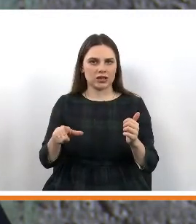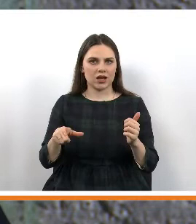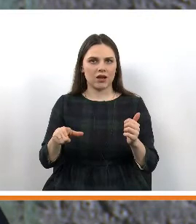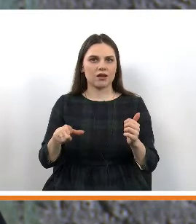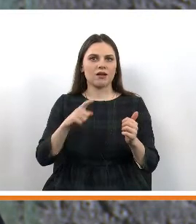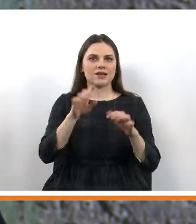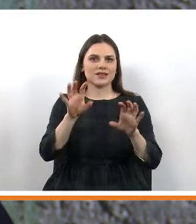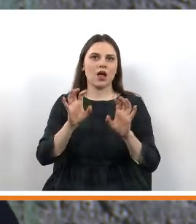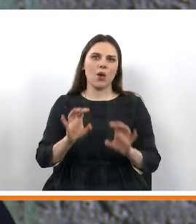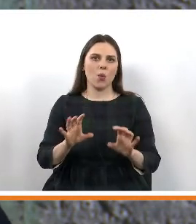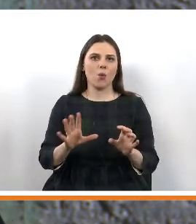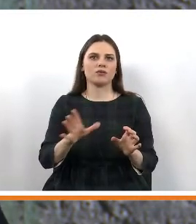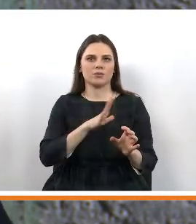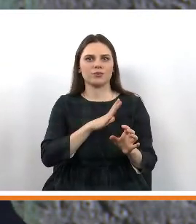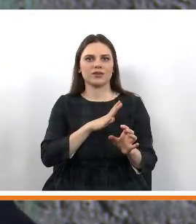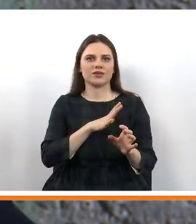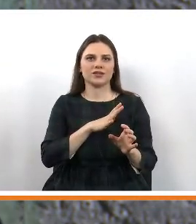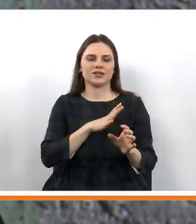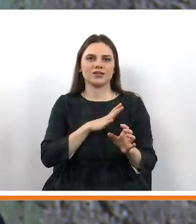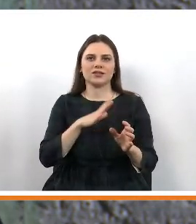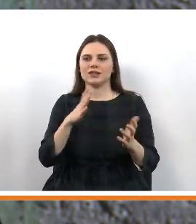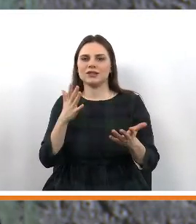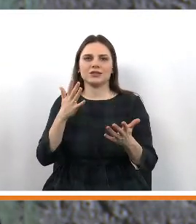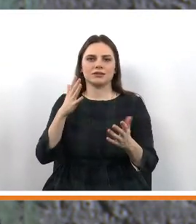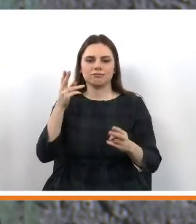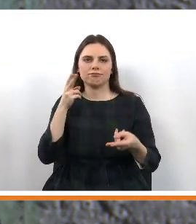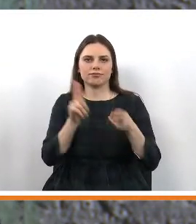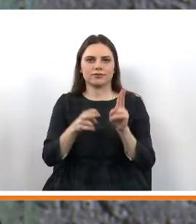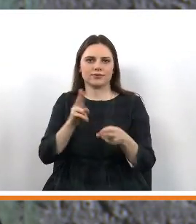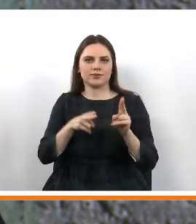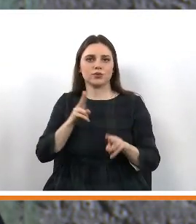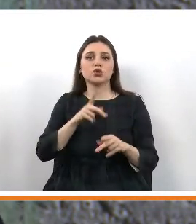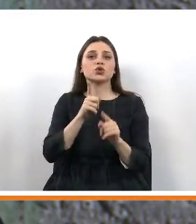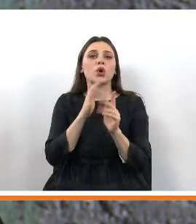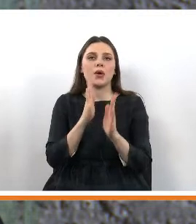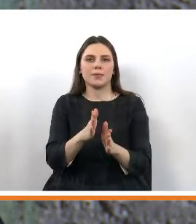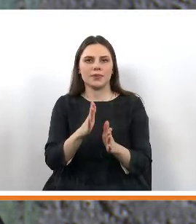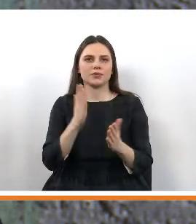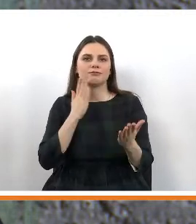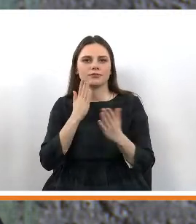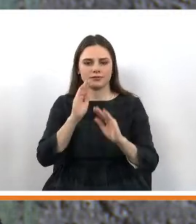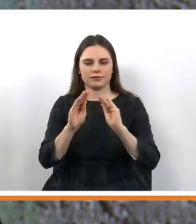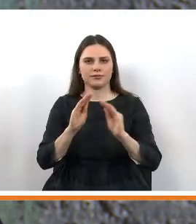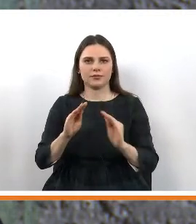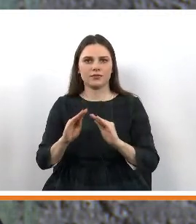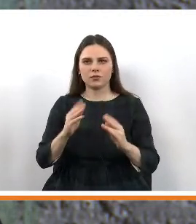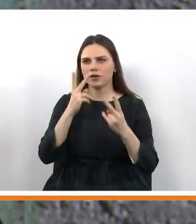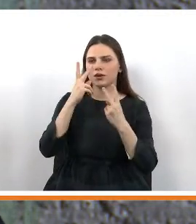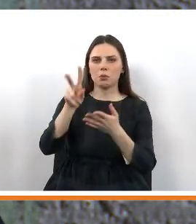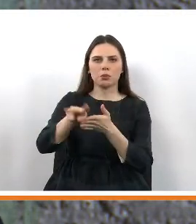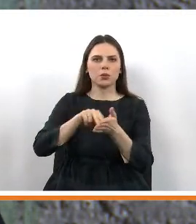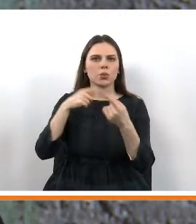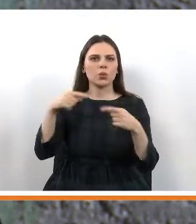вот лепили из того, что действительно было в тот момент, потому что мы не знали, что будет. Мы представляли, что есть в других странах, мы